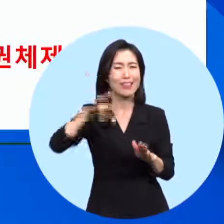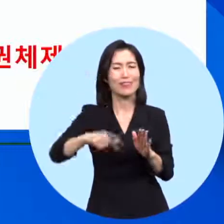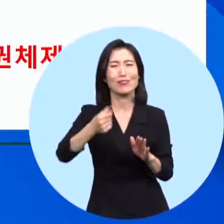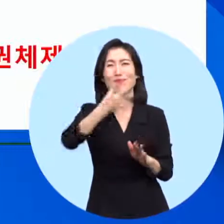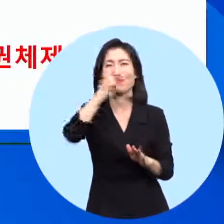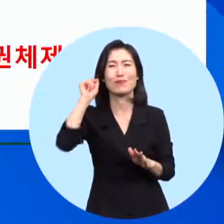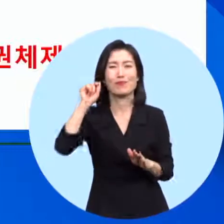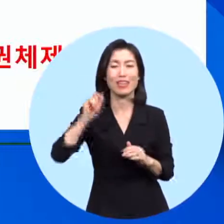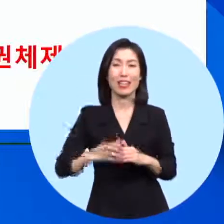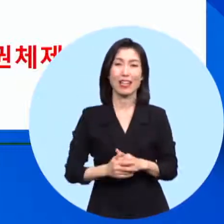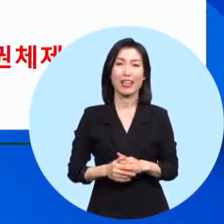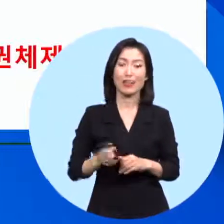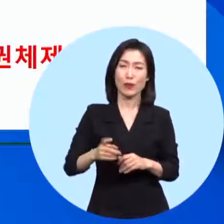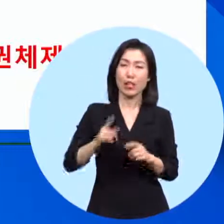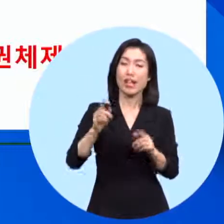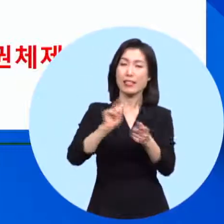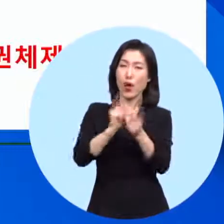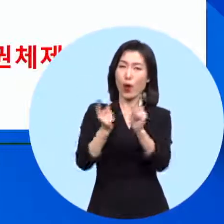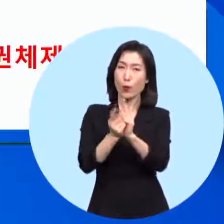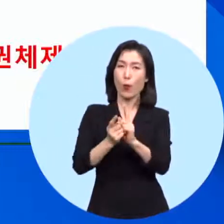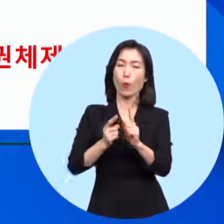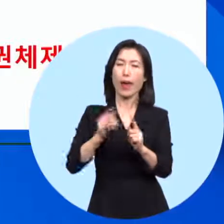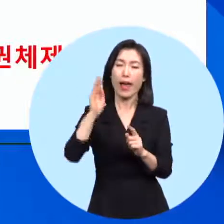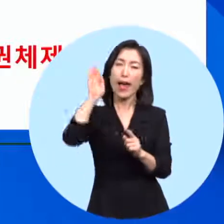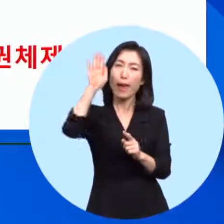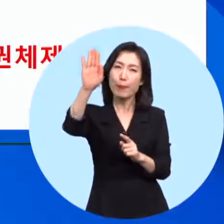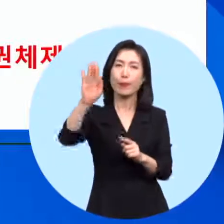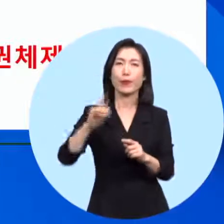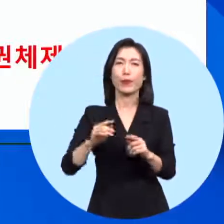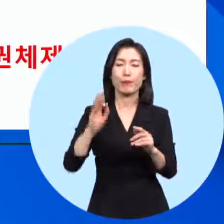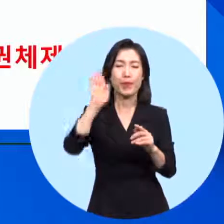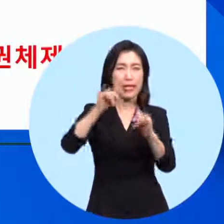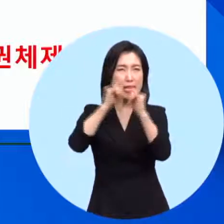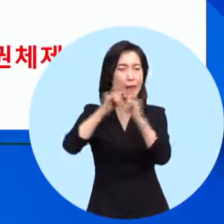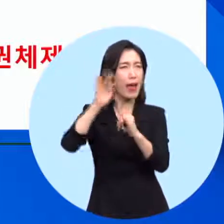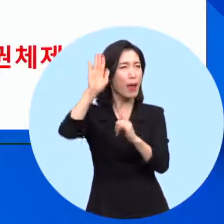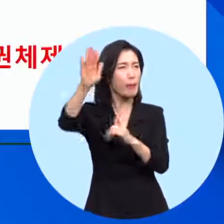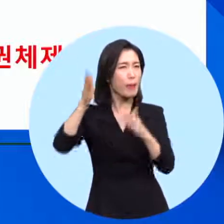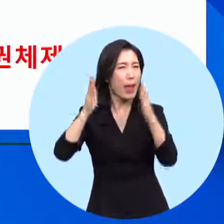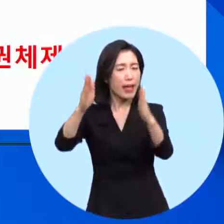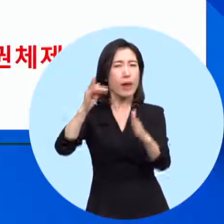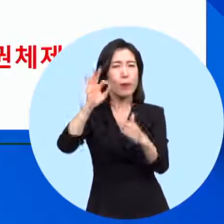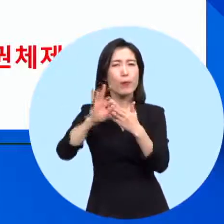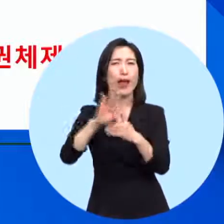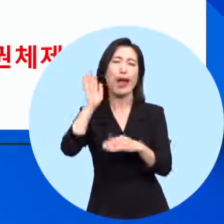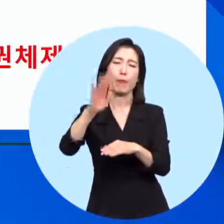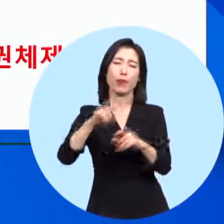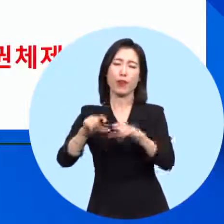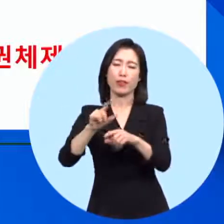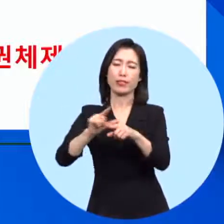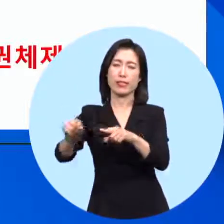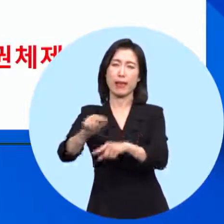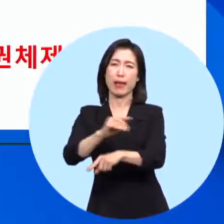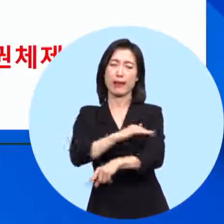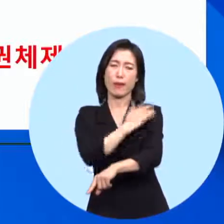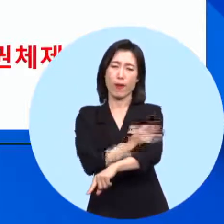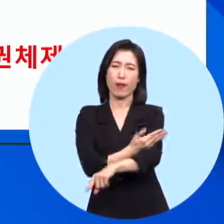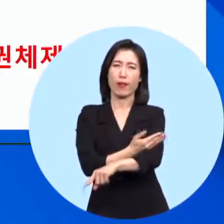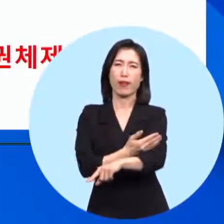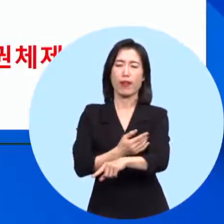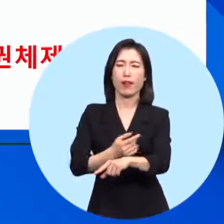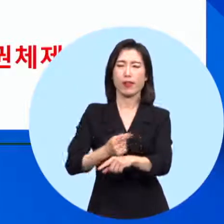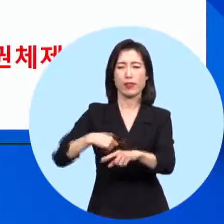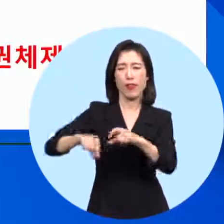더불어서 향후 진행될 미래 사항을 더해보면 우리는 조금 더 지방자치나 지방분권을 줄 수가 없다는